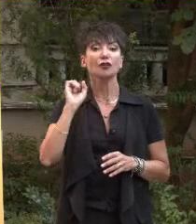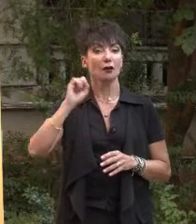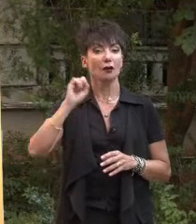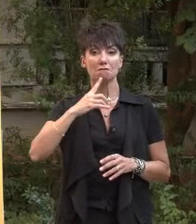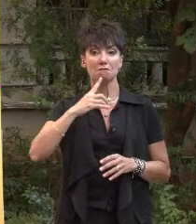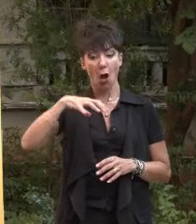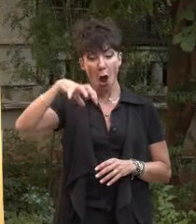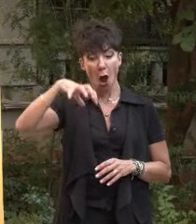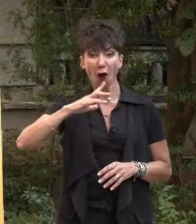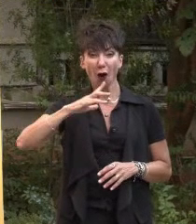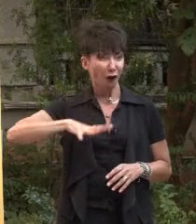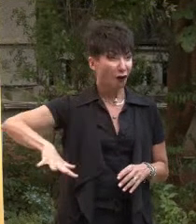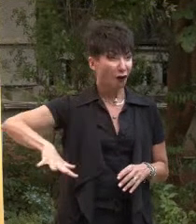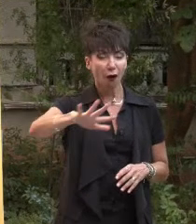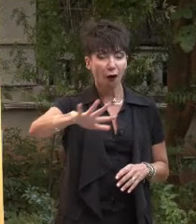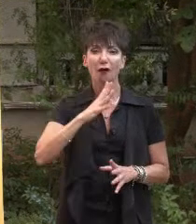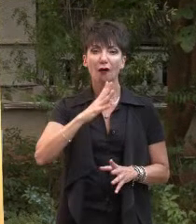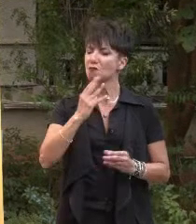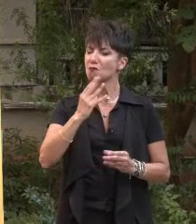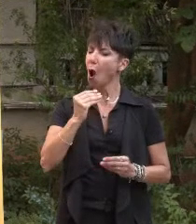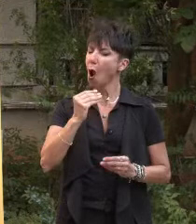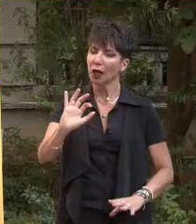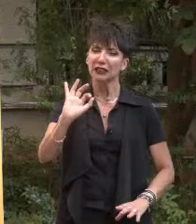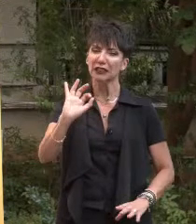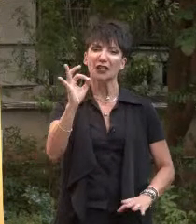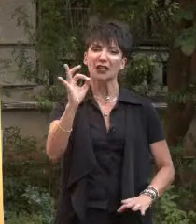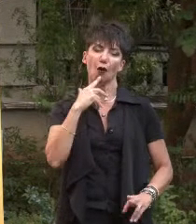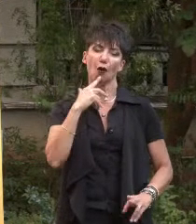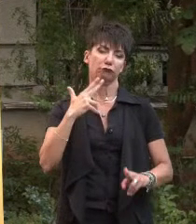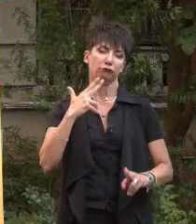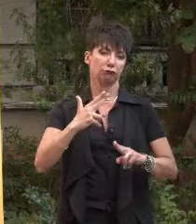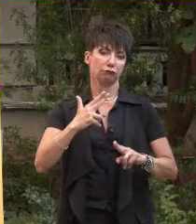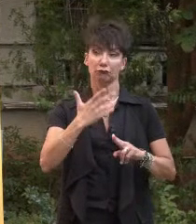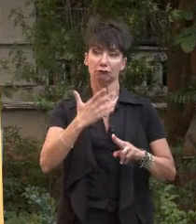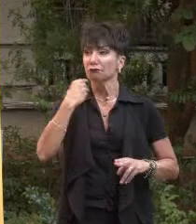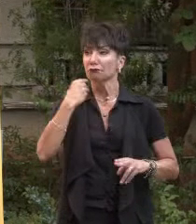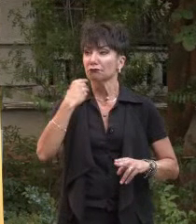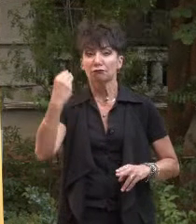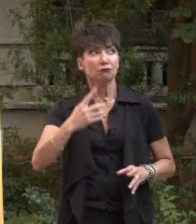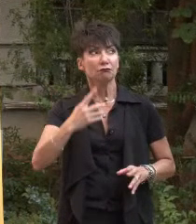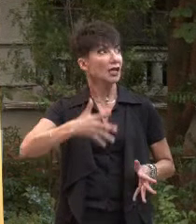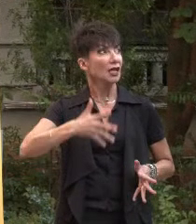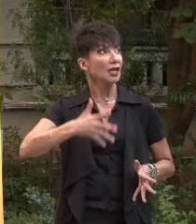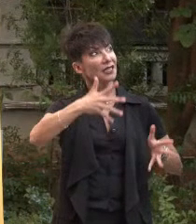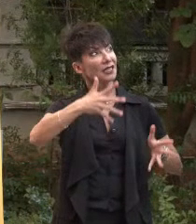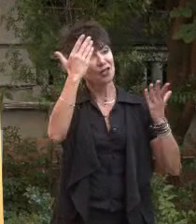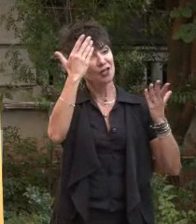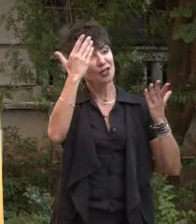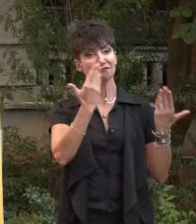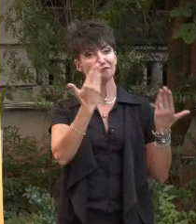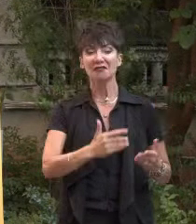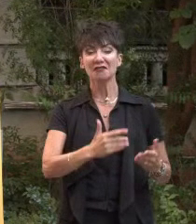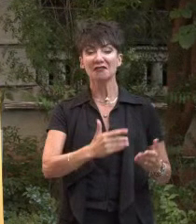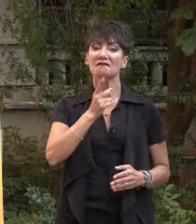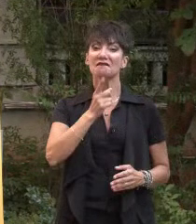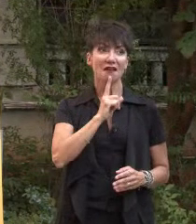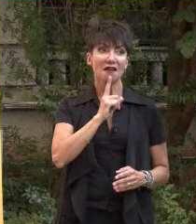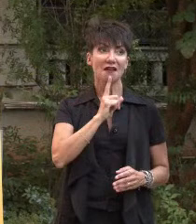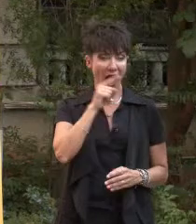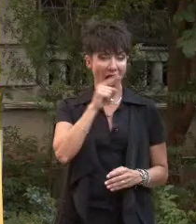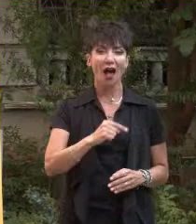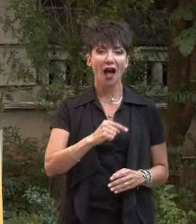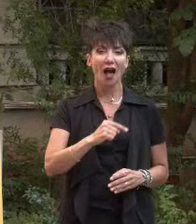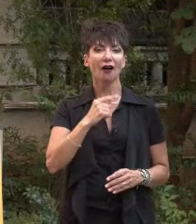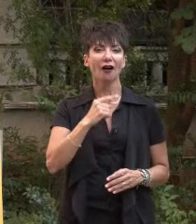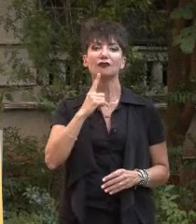έναν χώρο ιδιαίτερα συμβολικό. Το ωραίο αυτό κτίριο, το οποίο είναι το